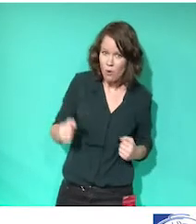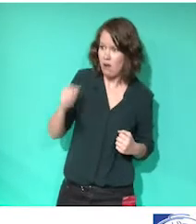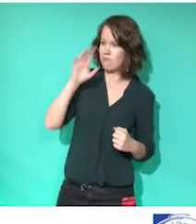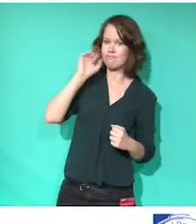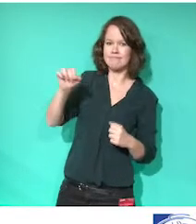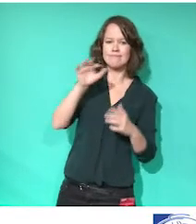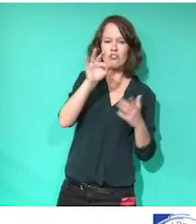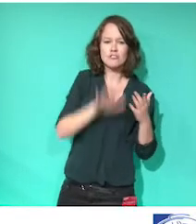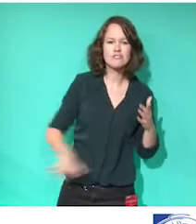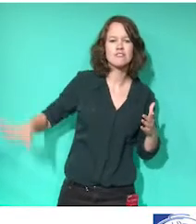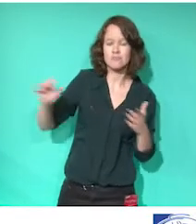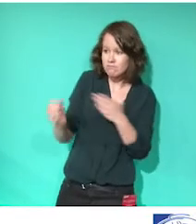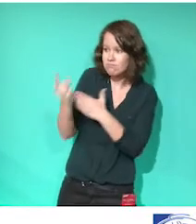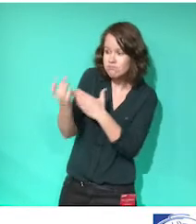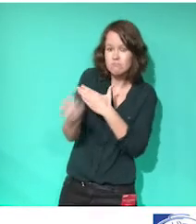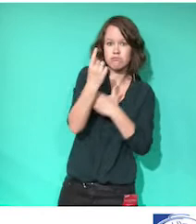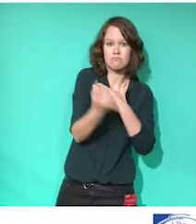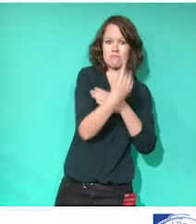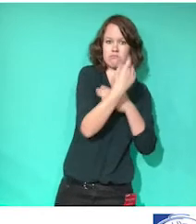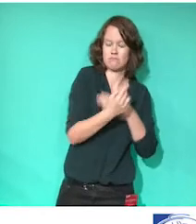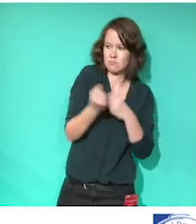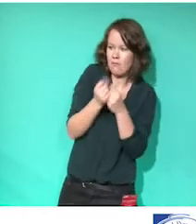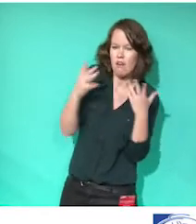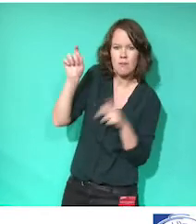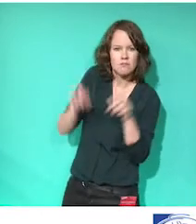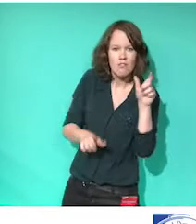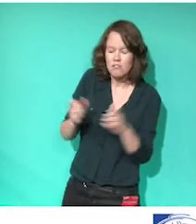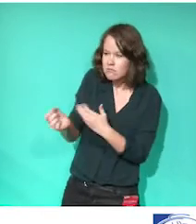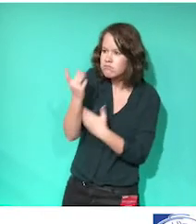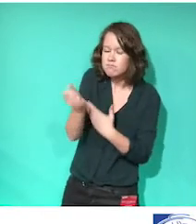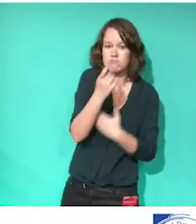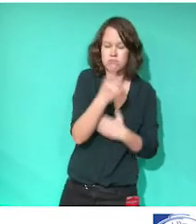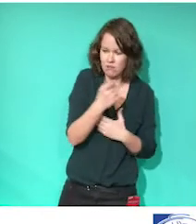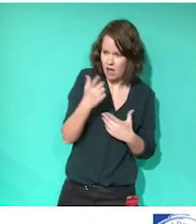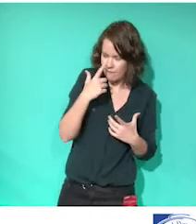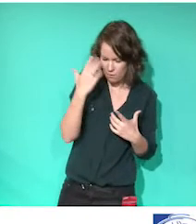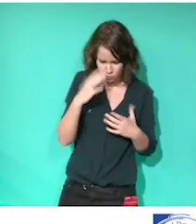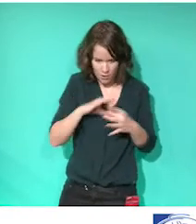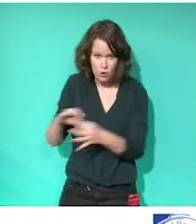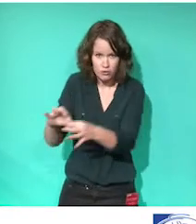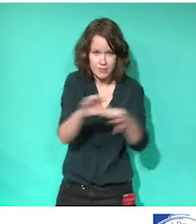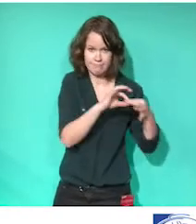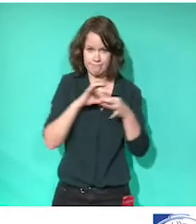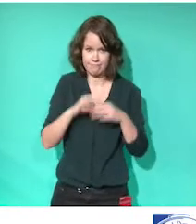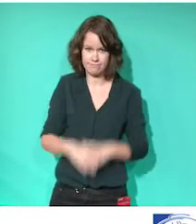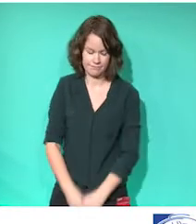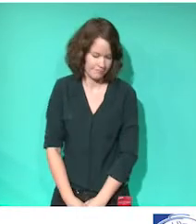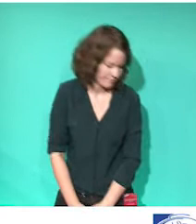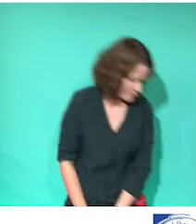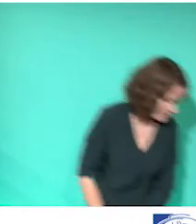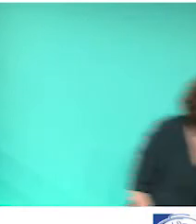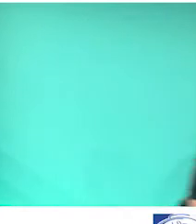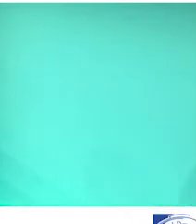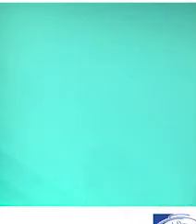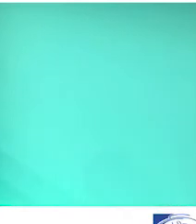territoire, portées par une multitude d'actrices, d'acteurs, et elle a mis au jour le besoin de nous coordonner. J'aimerais donc, pour conclure, profiter de